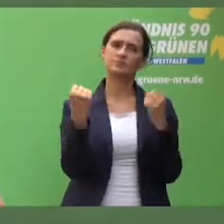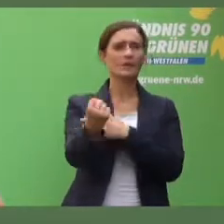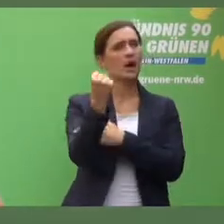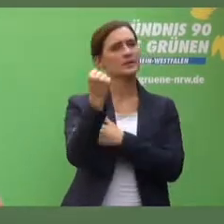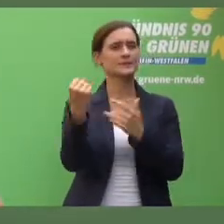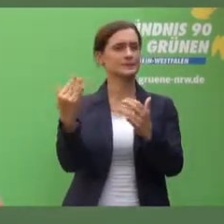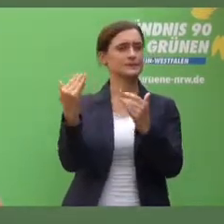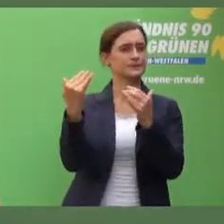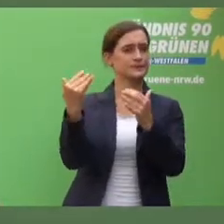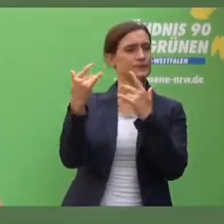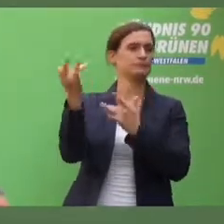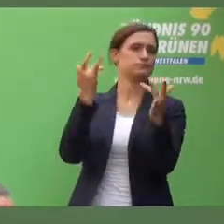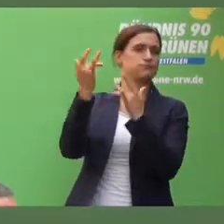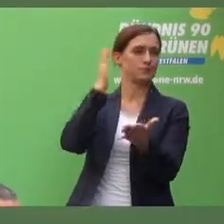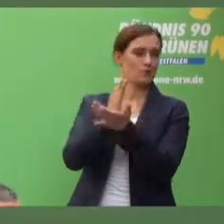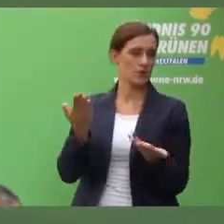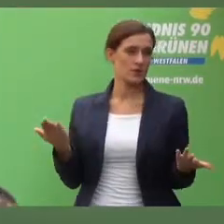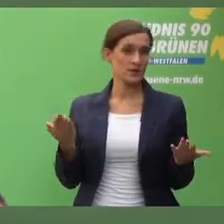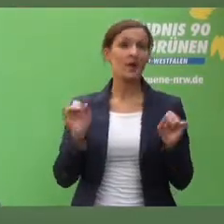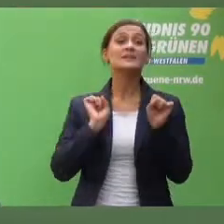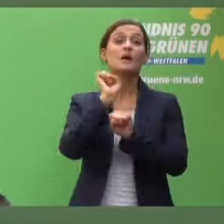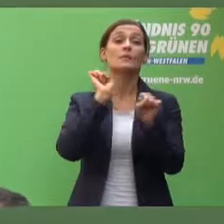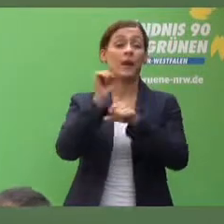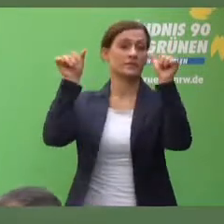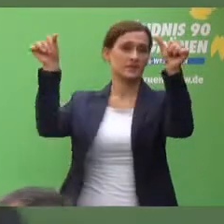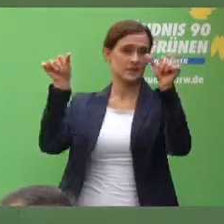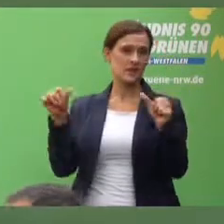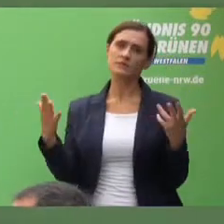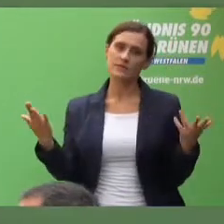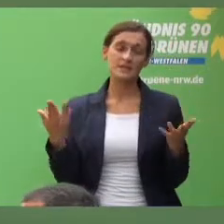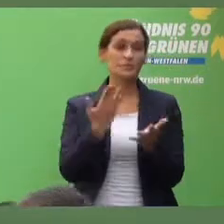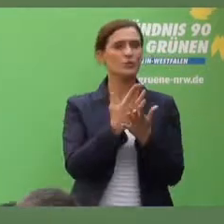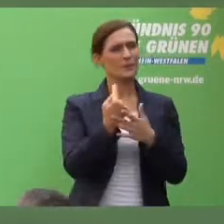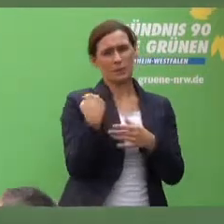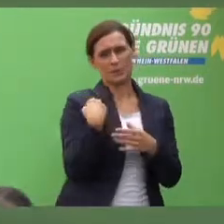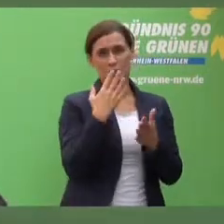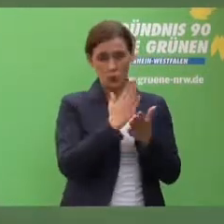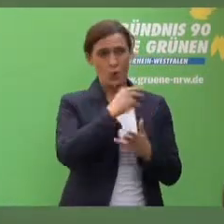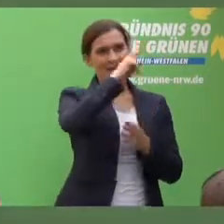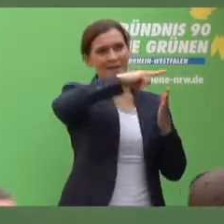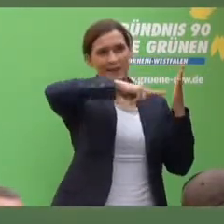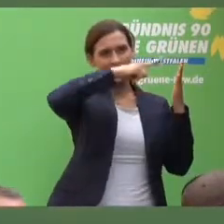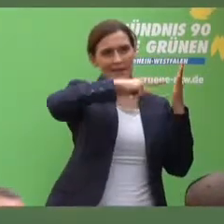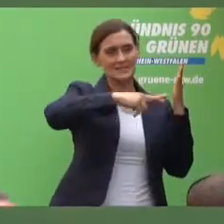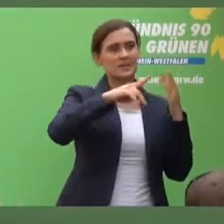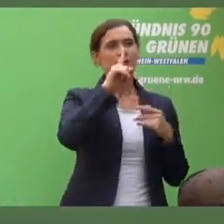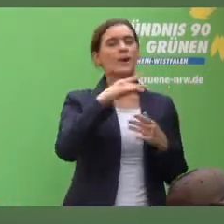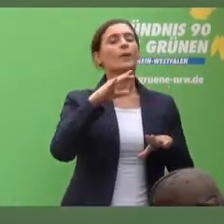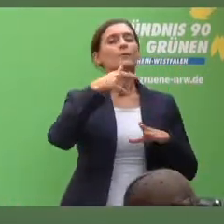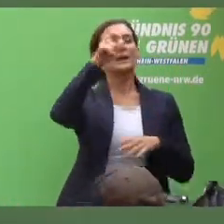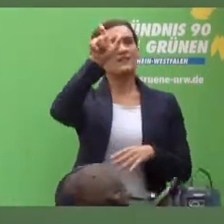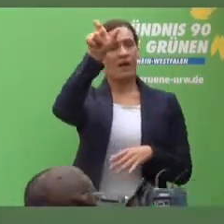Kampagne. Ich habe dieser Tage gelesen, was zum Beispiel die privaten